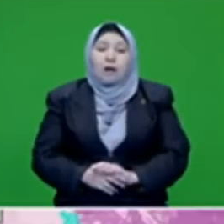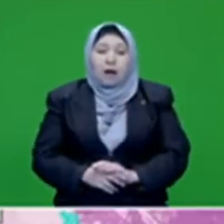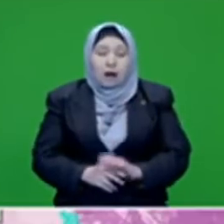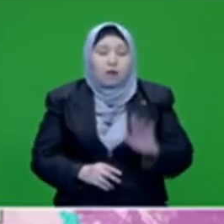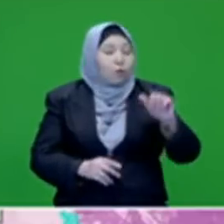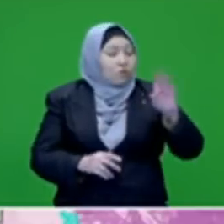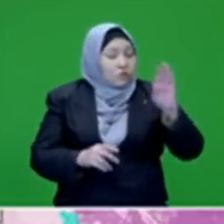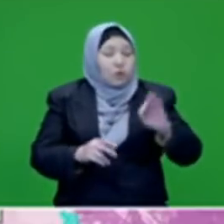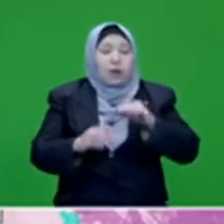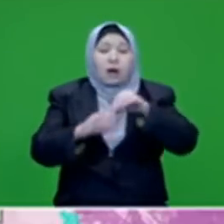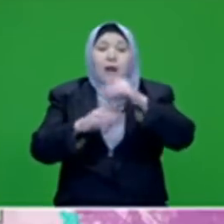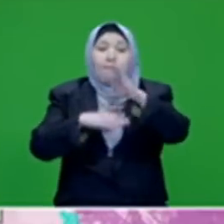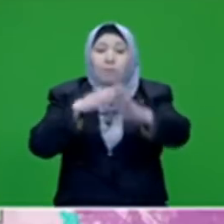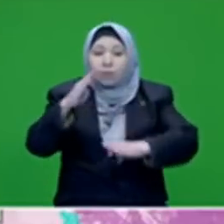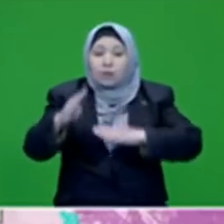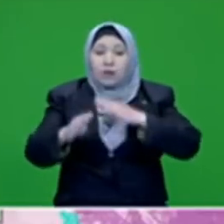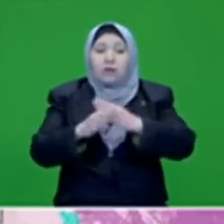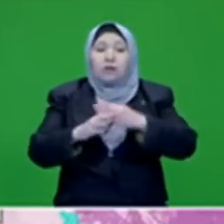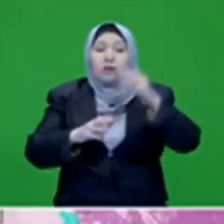وكذلك